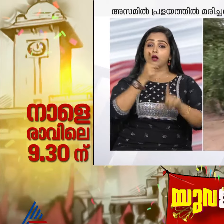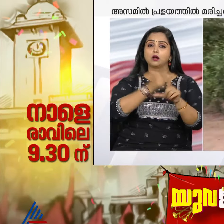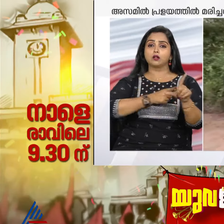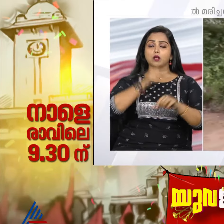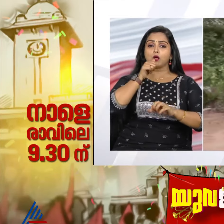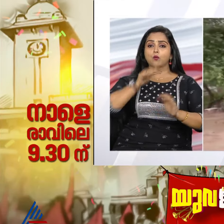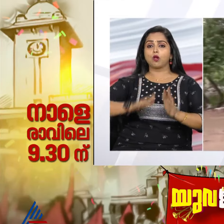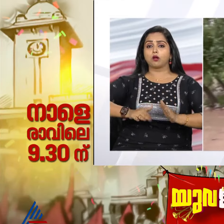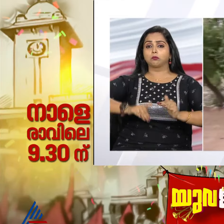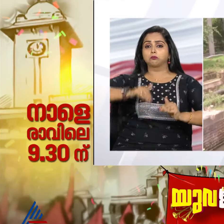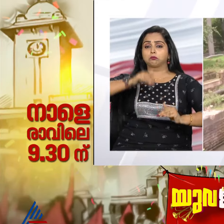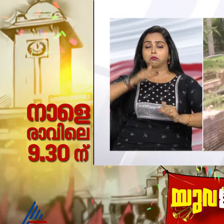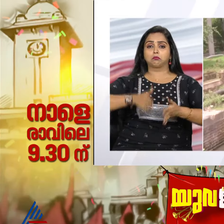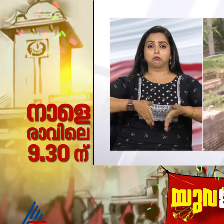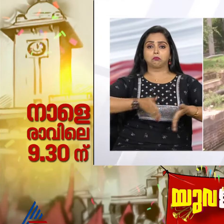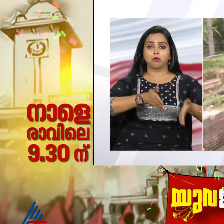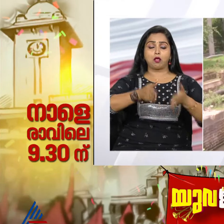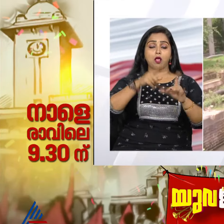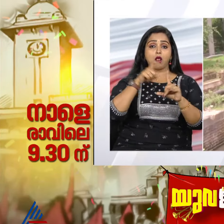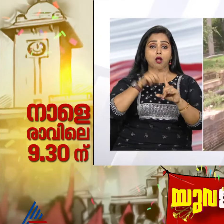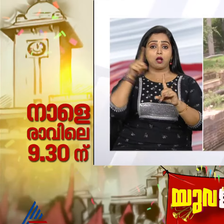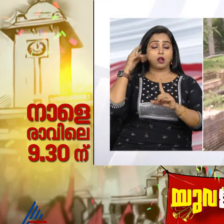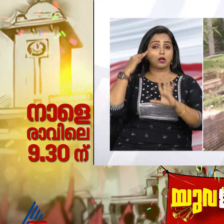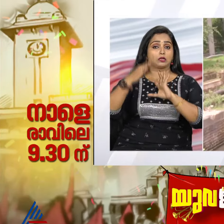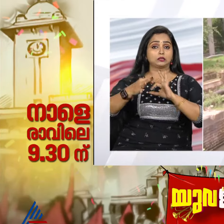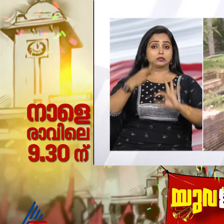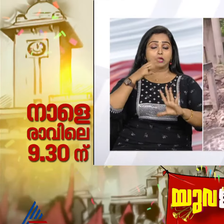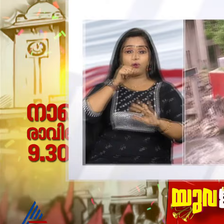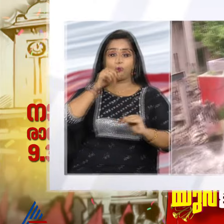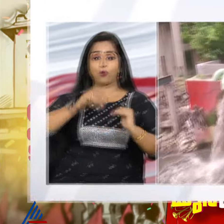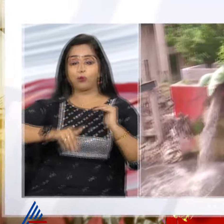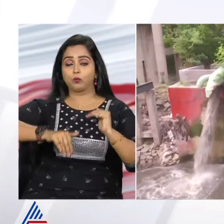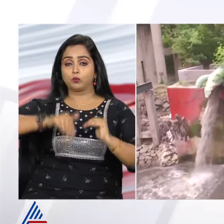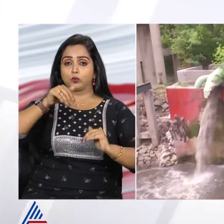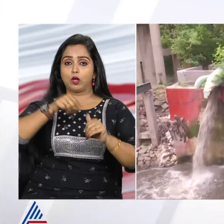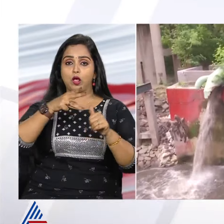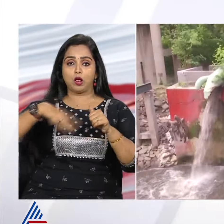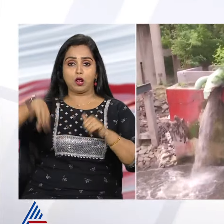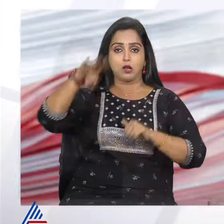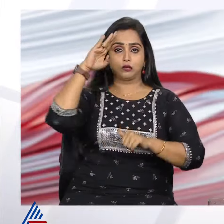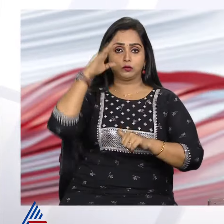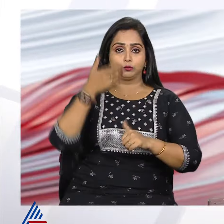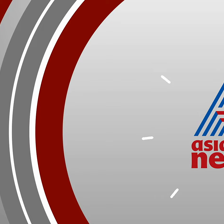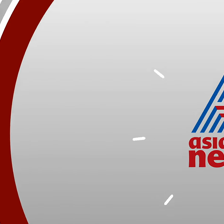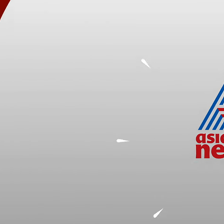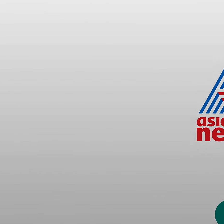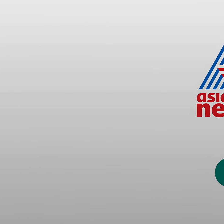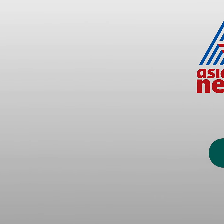കരകവിഞ്ഞൊഴുകിയതിനെ തുടർന്ന് ദില്ലി നഗരം പ്രളയത്തിൽ മുങ്ങിയിരുന്നു. ഏഷ്യാനെറ്റ് ന്യൂസ്, ദില്ലി.